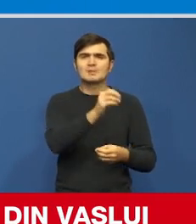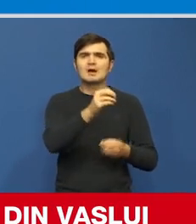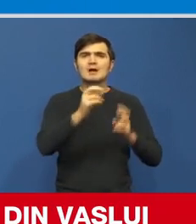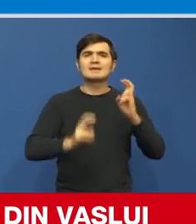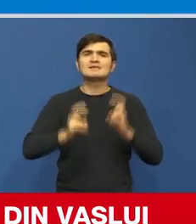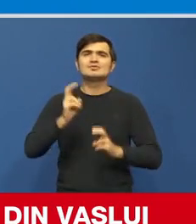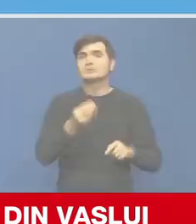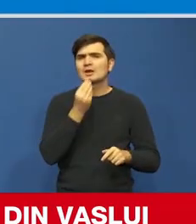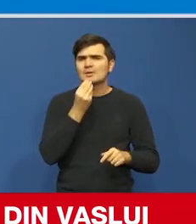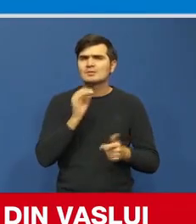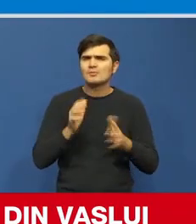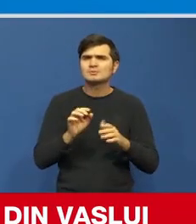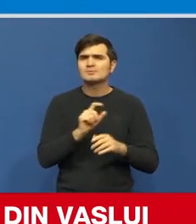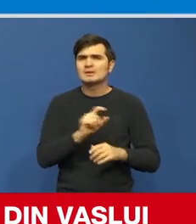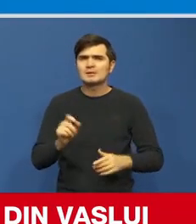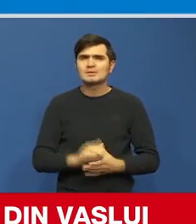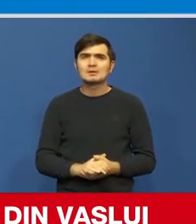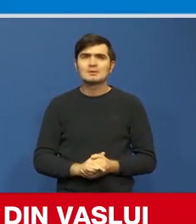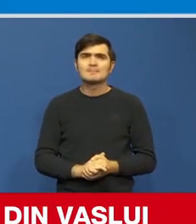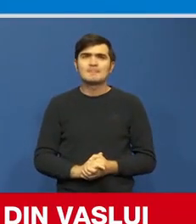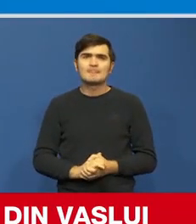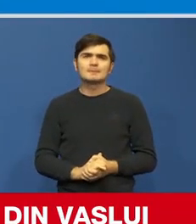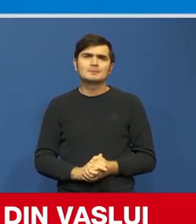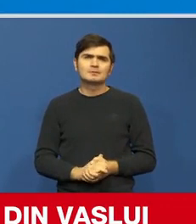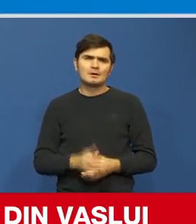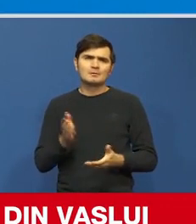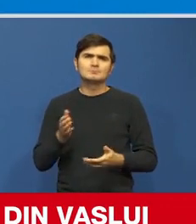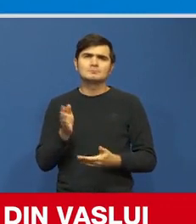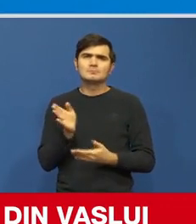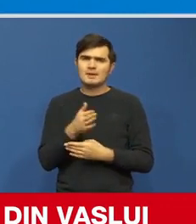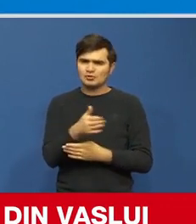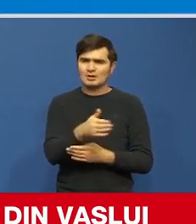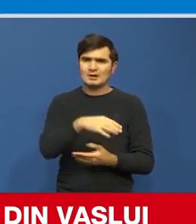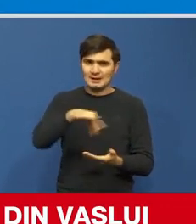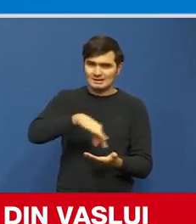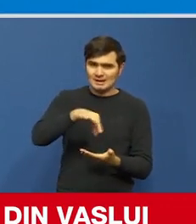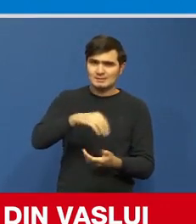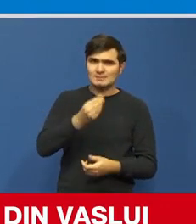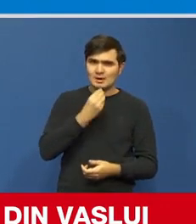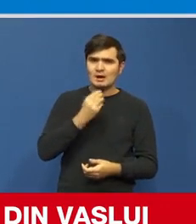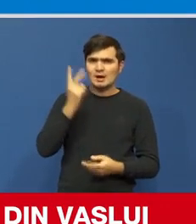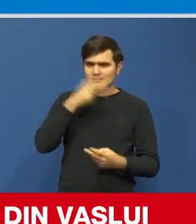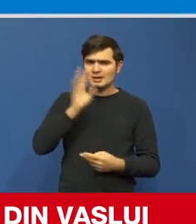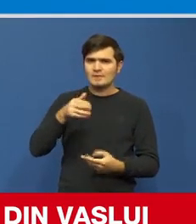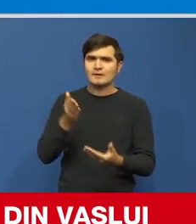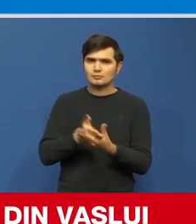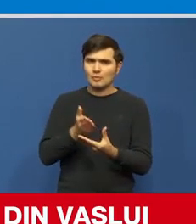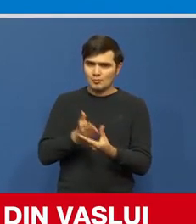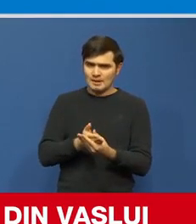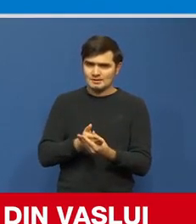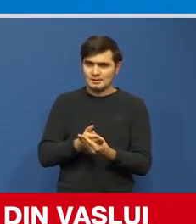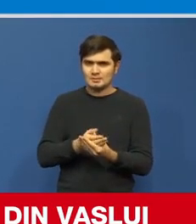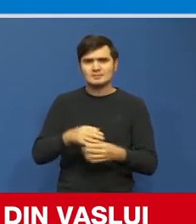Medicină Legală din Iași. Peștele din care s-a gătit mâncare, înțeleg că avea acte de proveniență, s-au găsit și alte